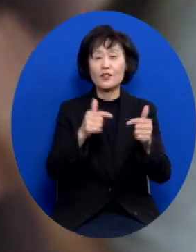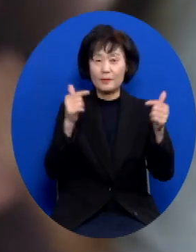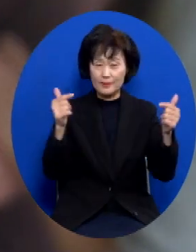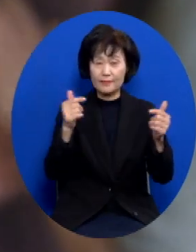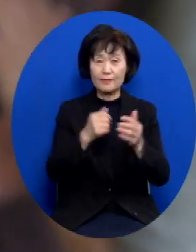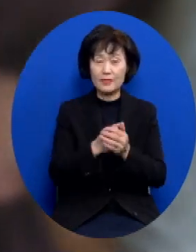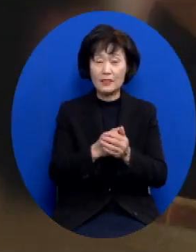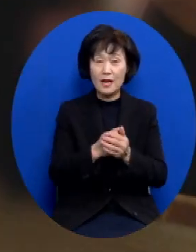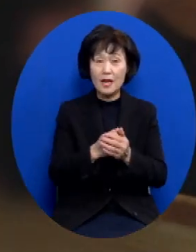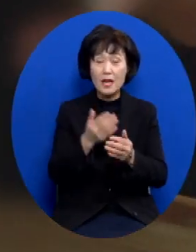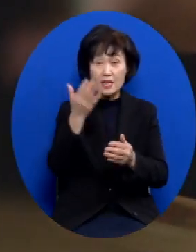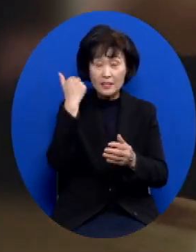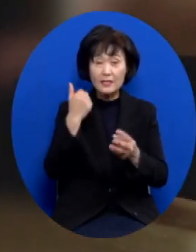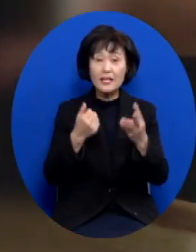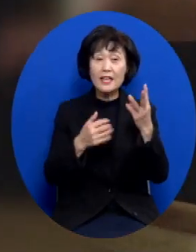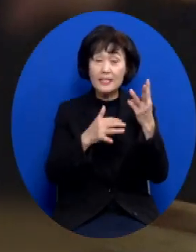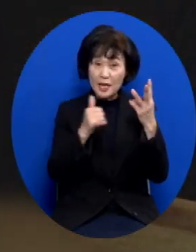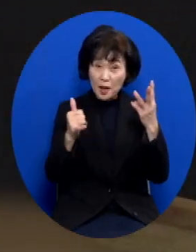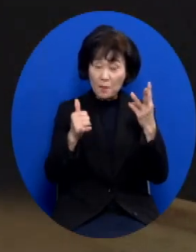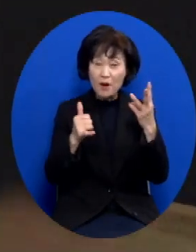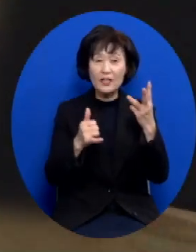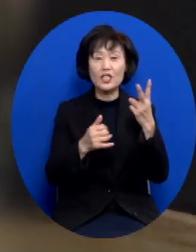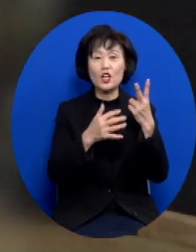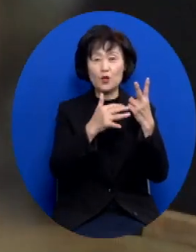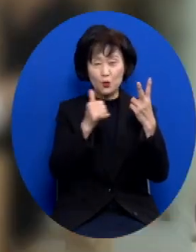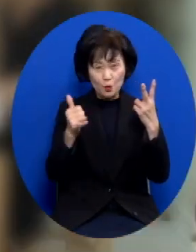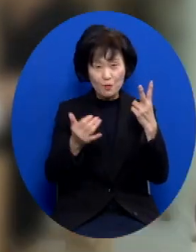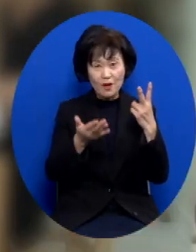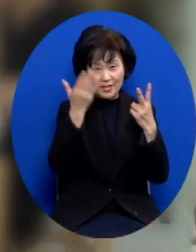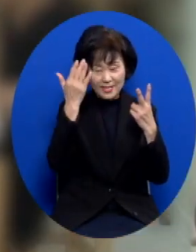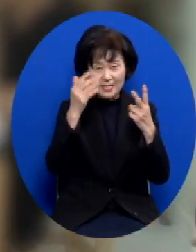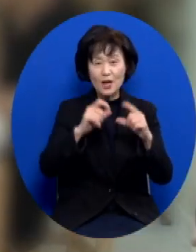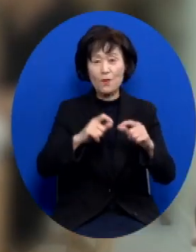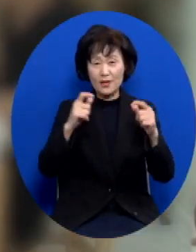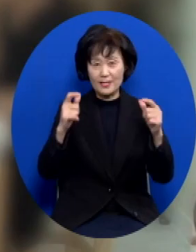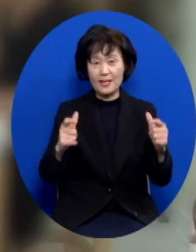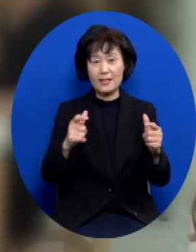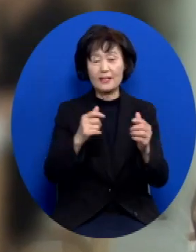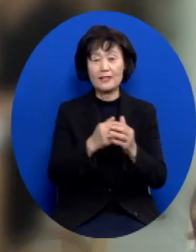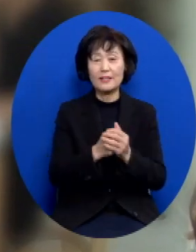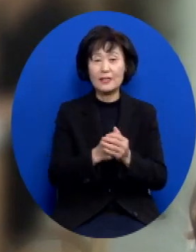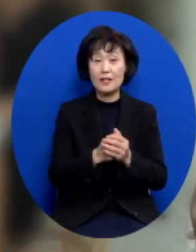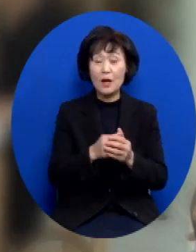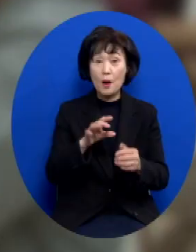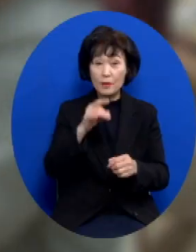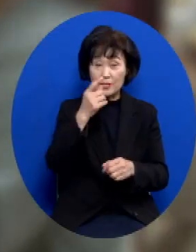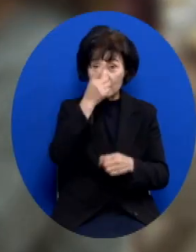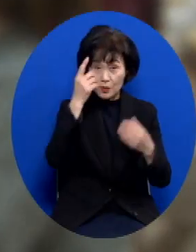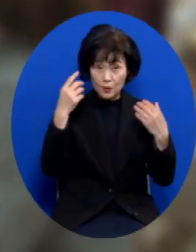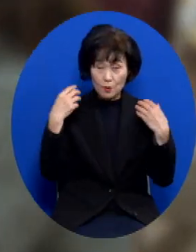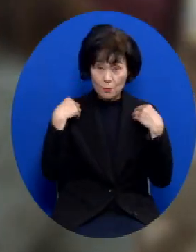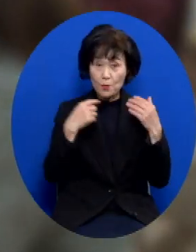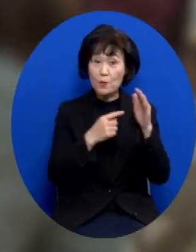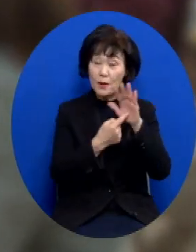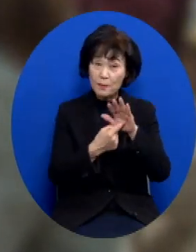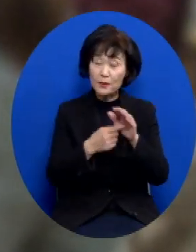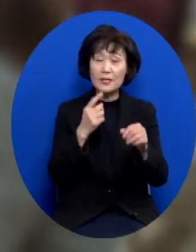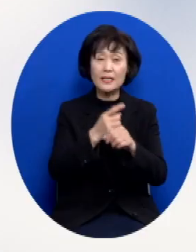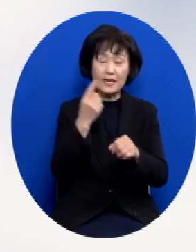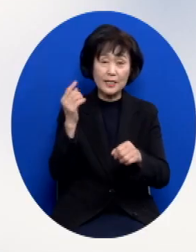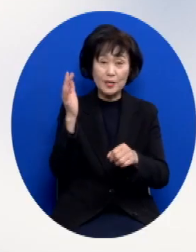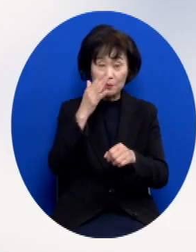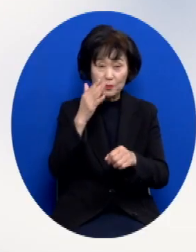기준을 3명에서 2명으로 확대한다는 내용이 핵심입니다. 우선 정부는 지난해부터